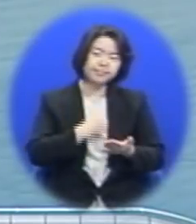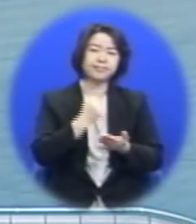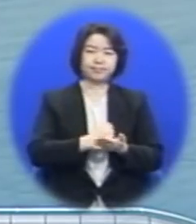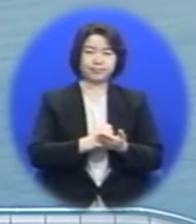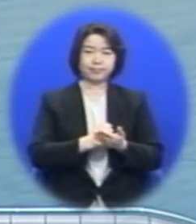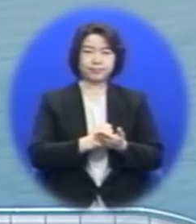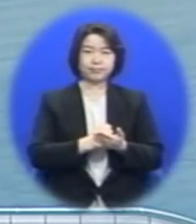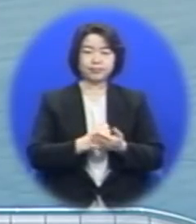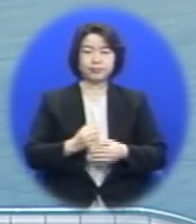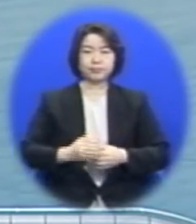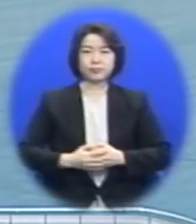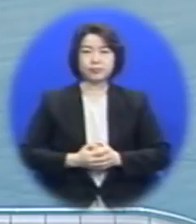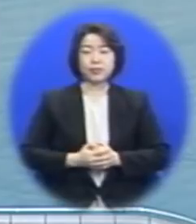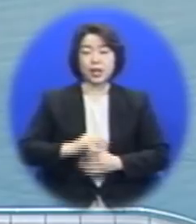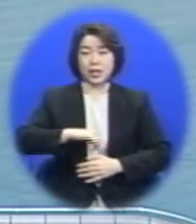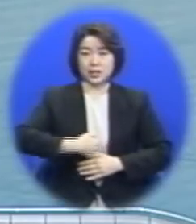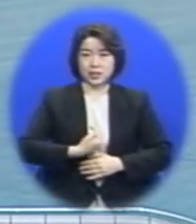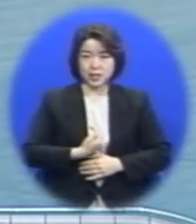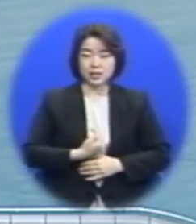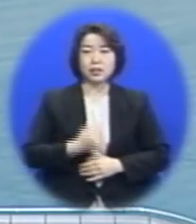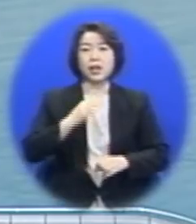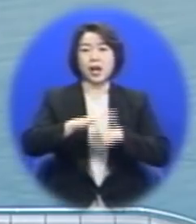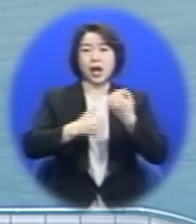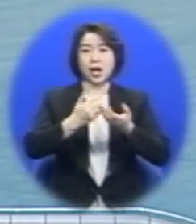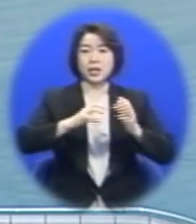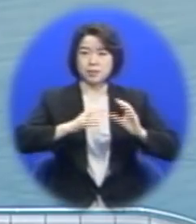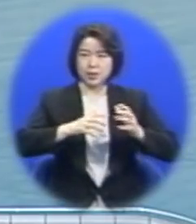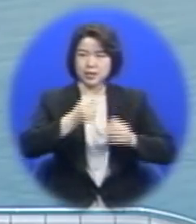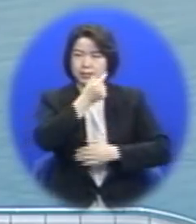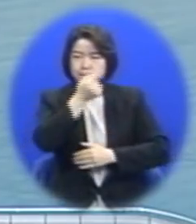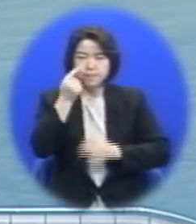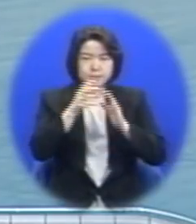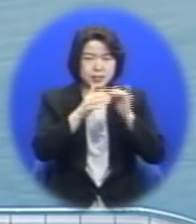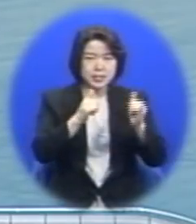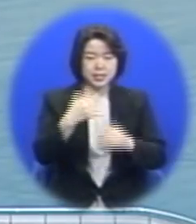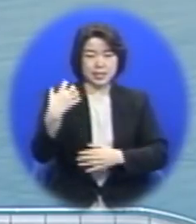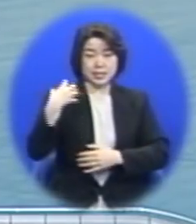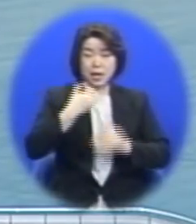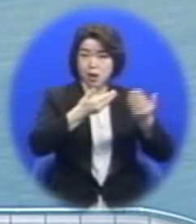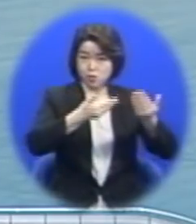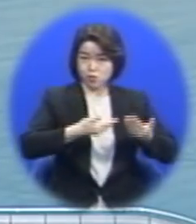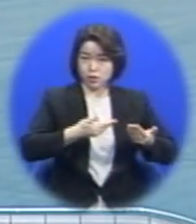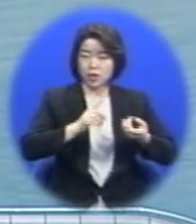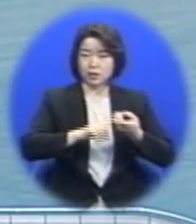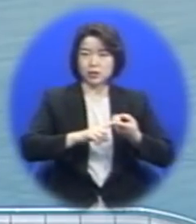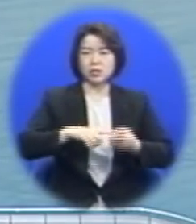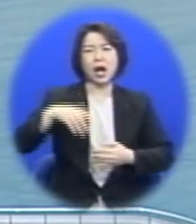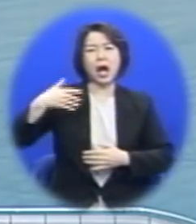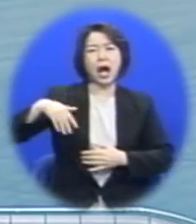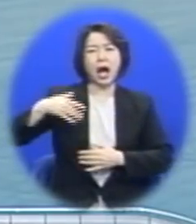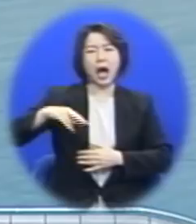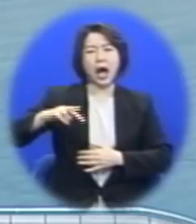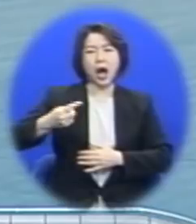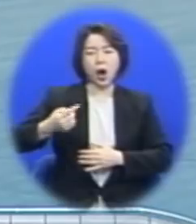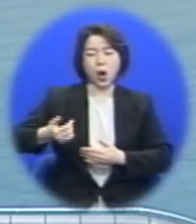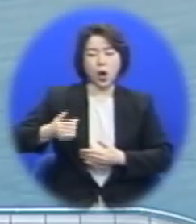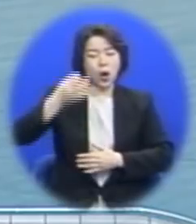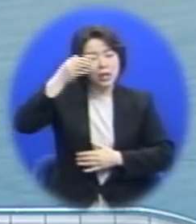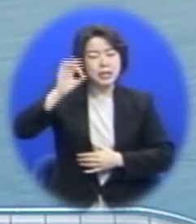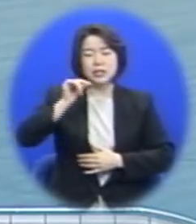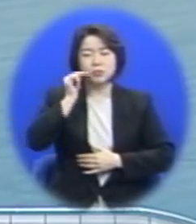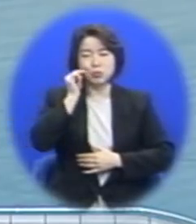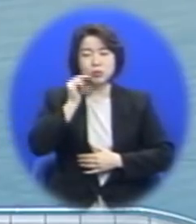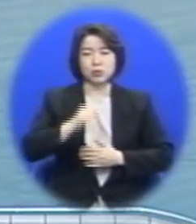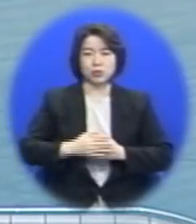것입니다. 자기에게는 하나님 나라의 증인의 사명이 주어졌다는 사실을 아직도 받아들이지 못하고 있는